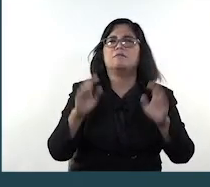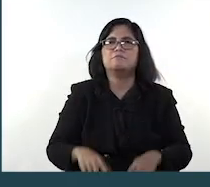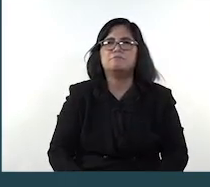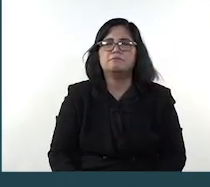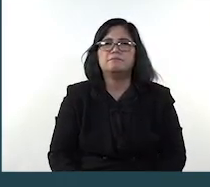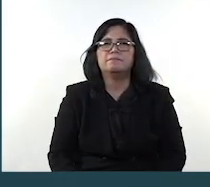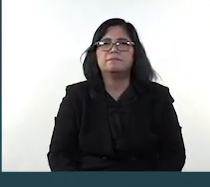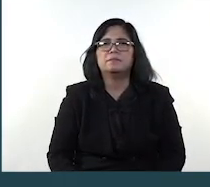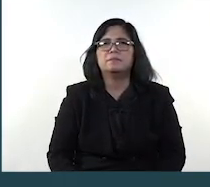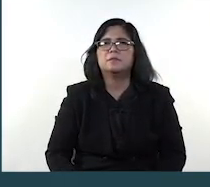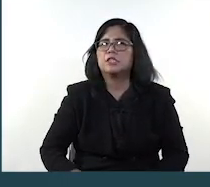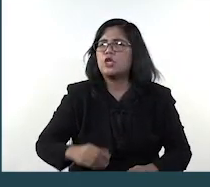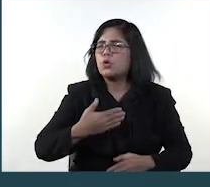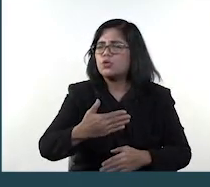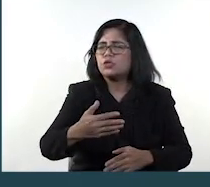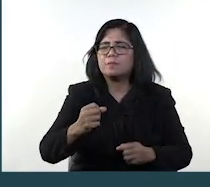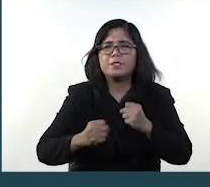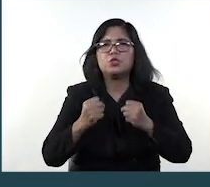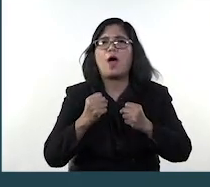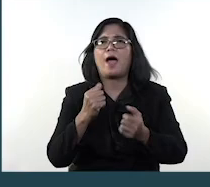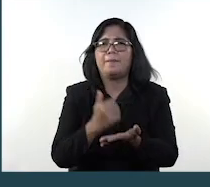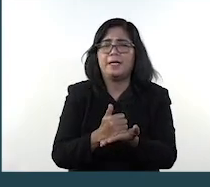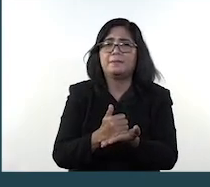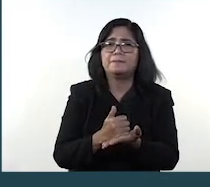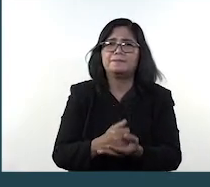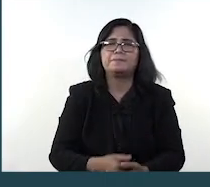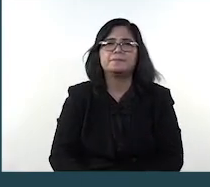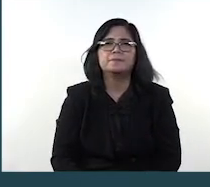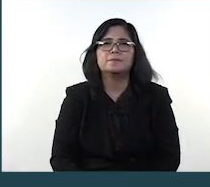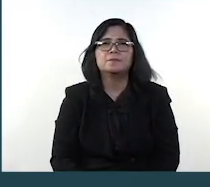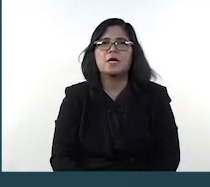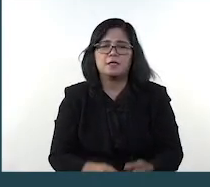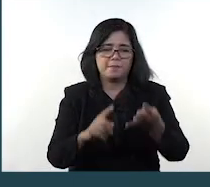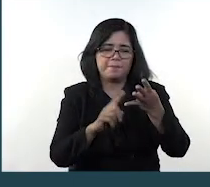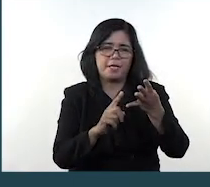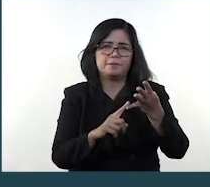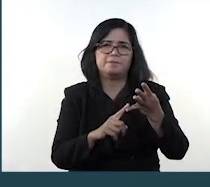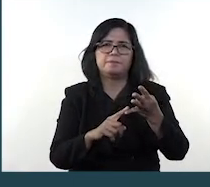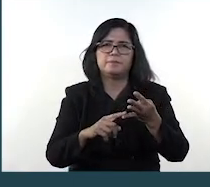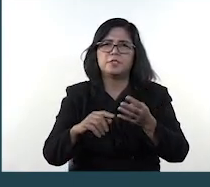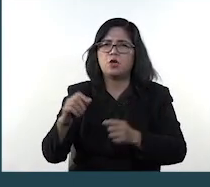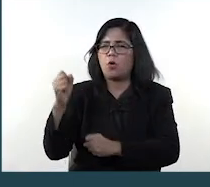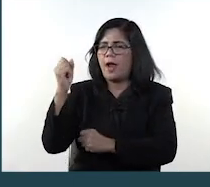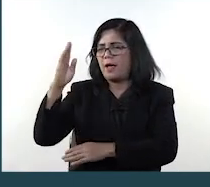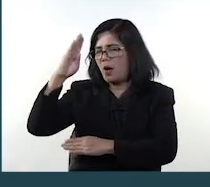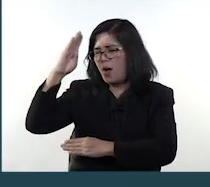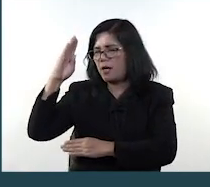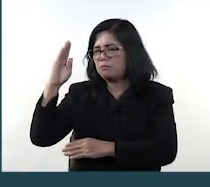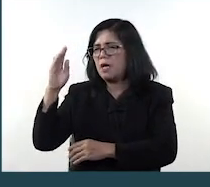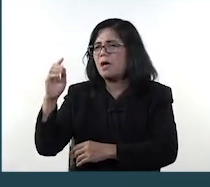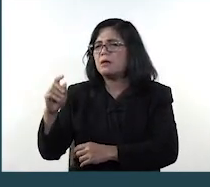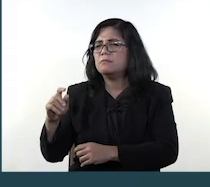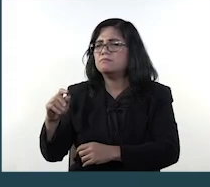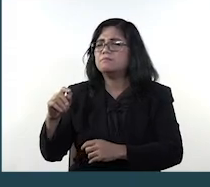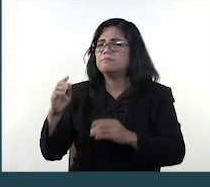berjuang dan yang keempat yang terakhir sauna pemain musiknya juga depan akhirnya dengan menjadi prajurit olahragawan ada petani kita